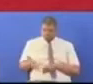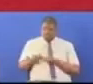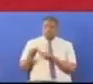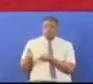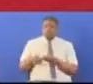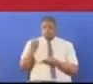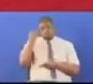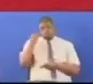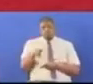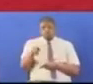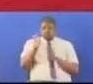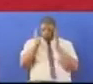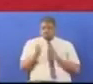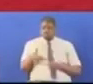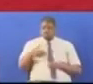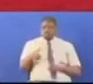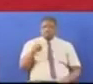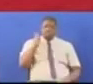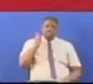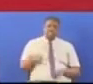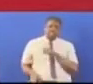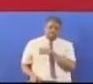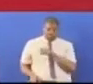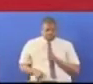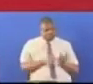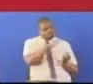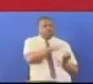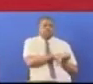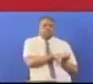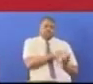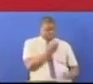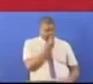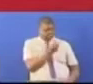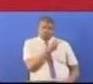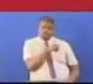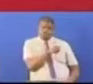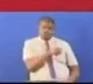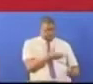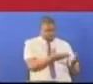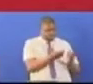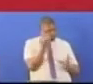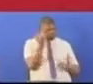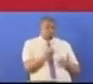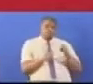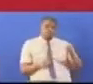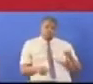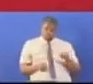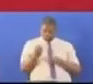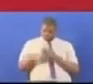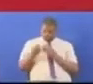watampatia ushauri mheshimiwa waziri wa nishati pale mahali ambapo ataona kwamba anahitaji ushauri